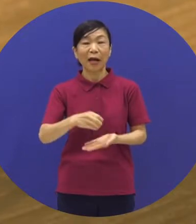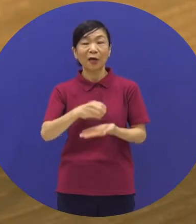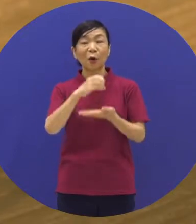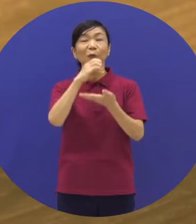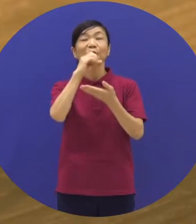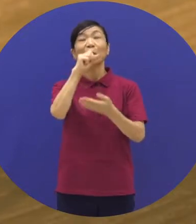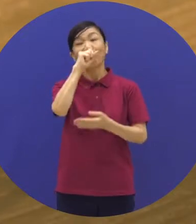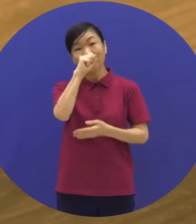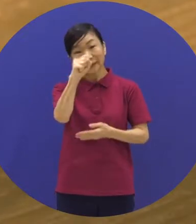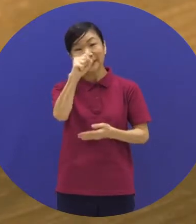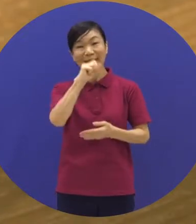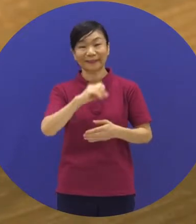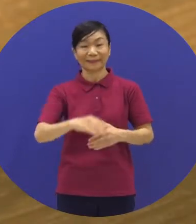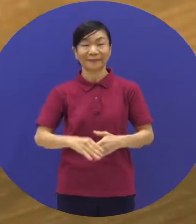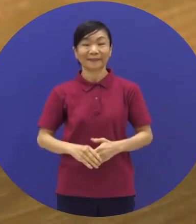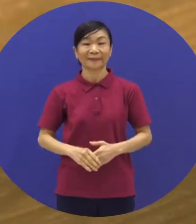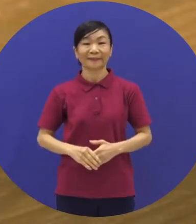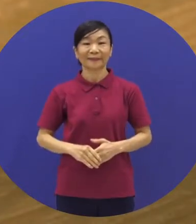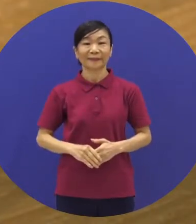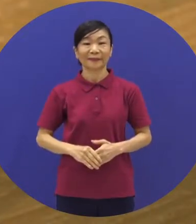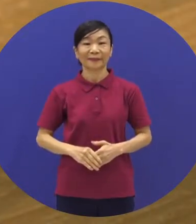美味しく召し上がれます。